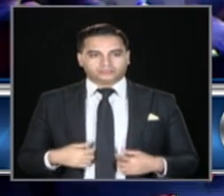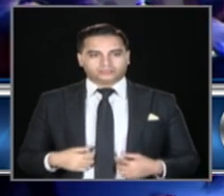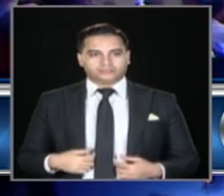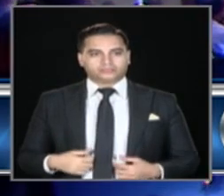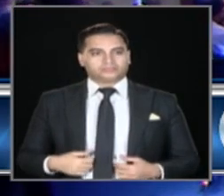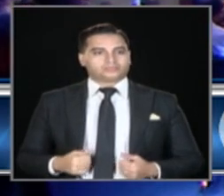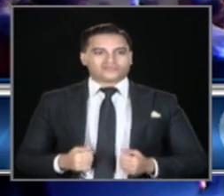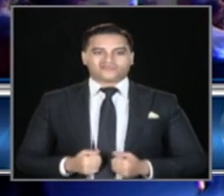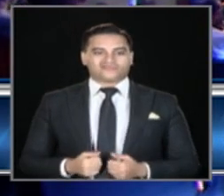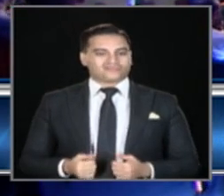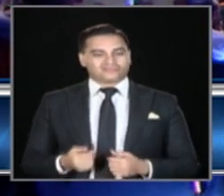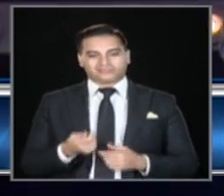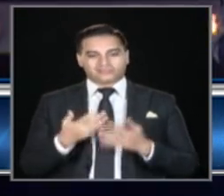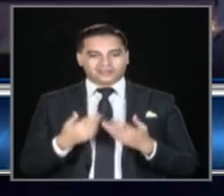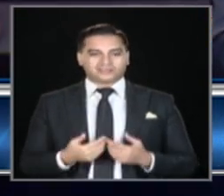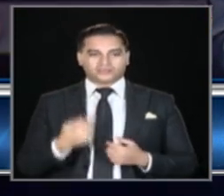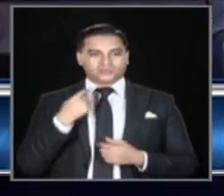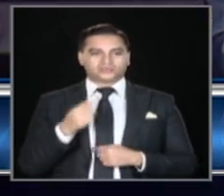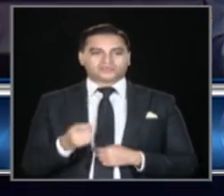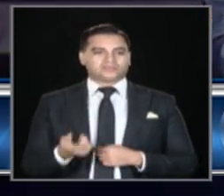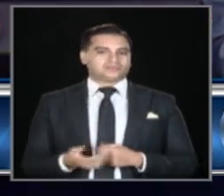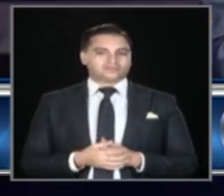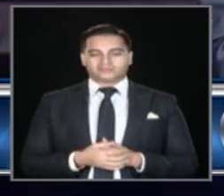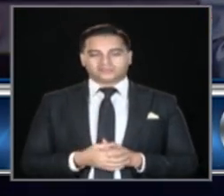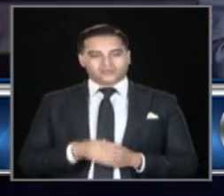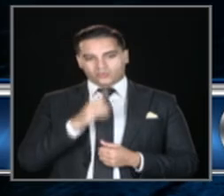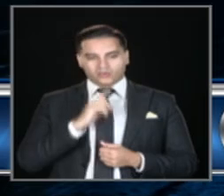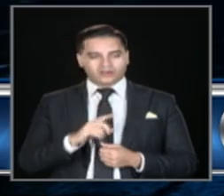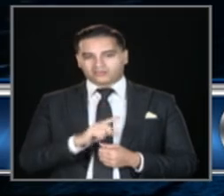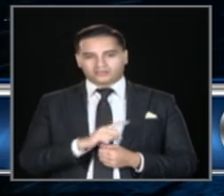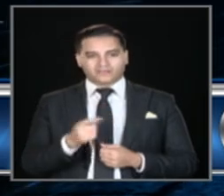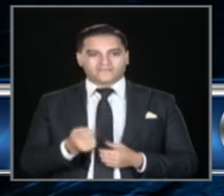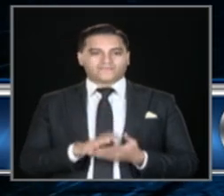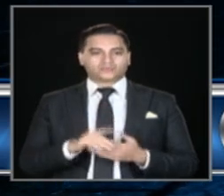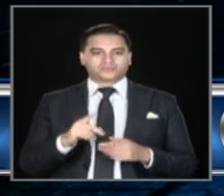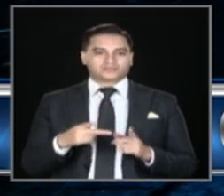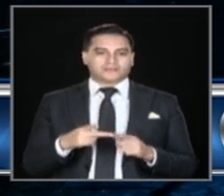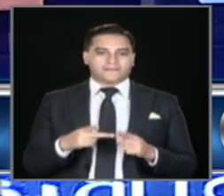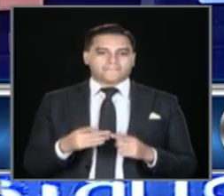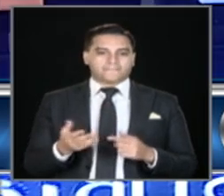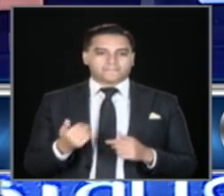لسه ماحسبها والله لسه بحسبها مافيش والله الفرصه التانيه